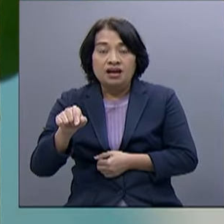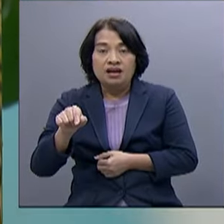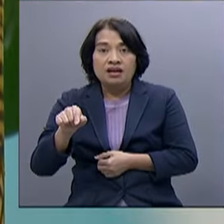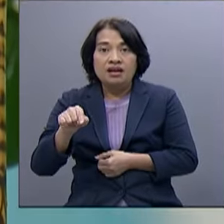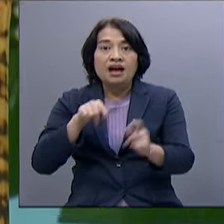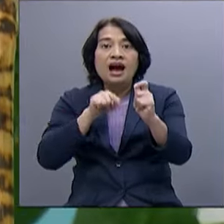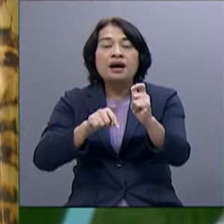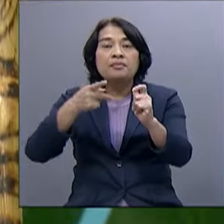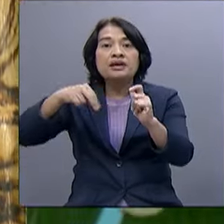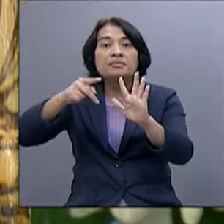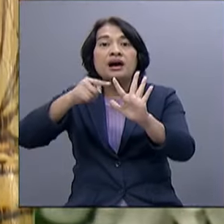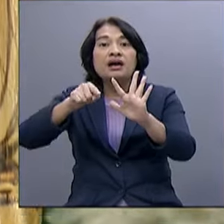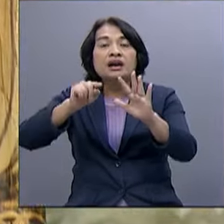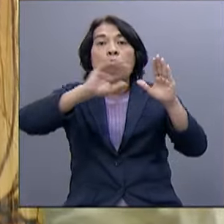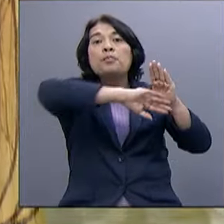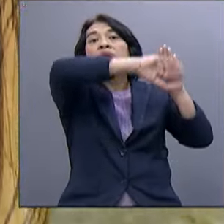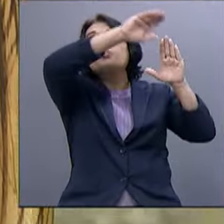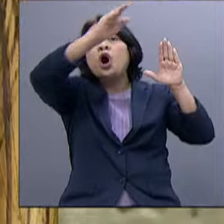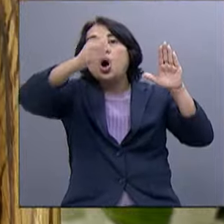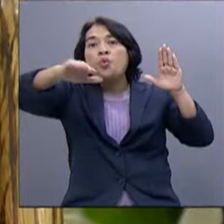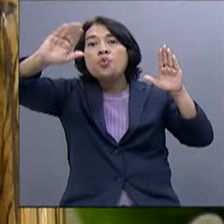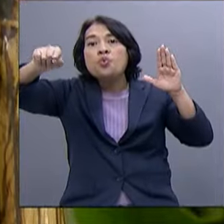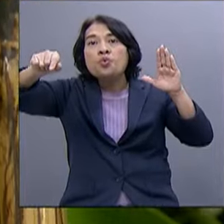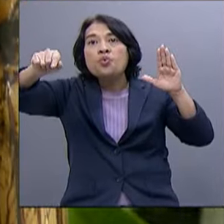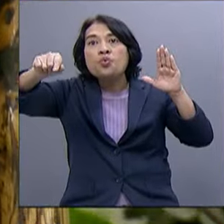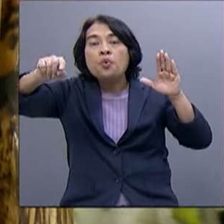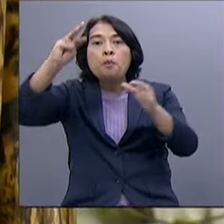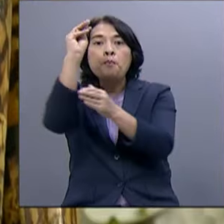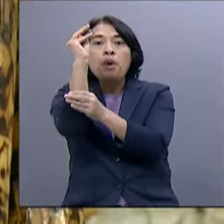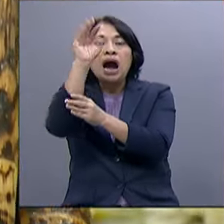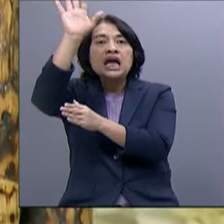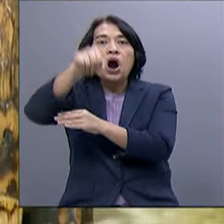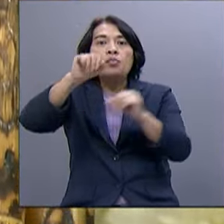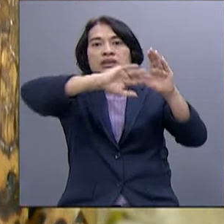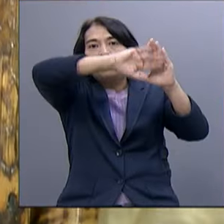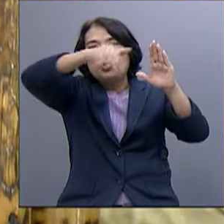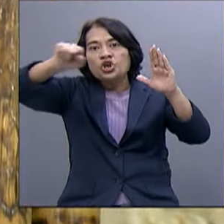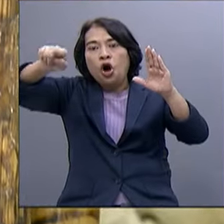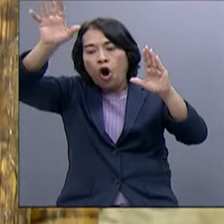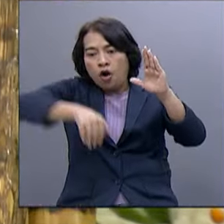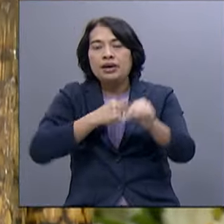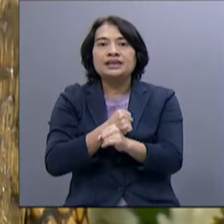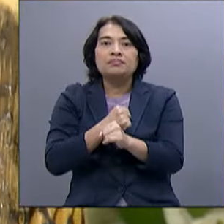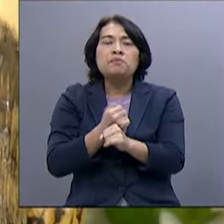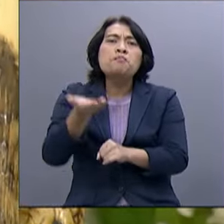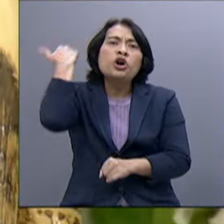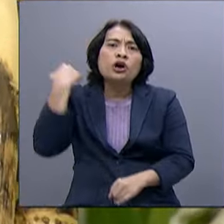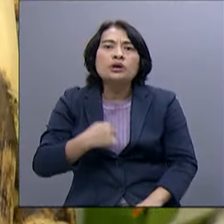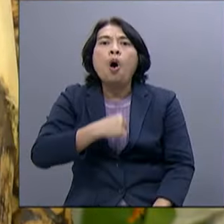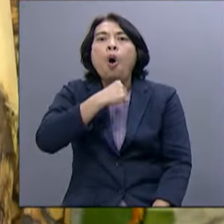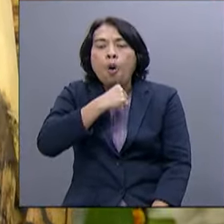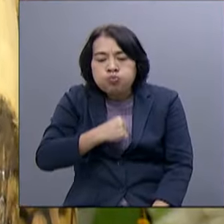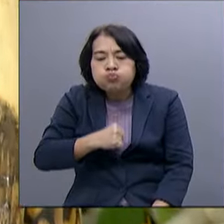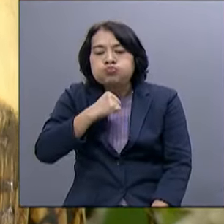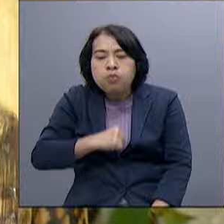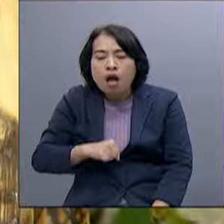านะครับเพราะฉะนั้นไม้ตะพดเนี่ยก็ทำจากไม้ที่ขึ้นไปหาจากบนเขามานะครับเพราะว่าสมัยก่อนเนี่ยผู้สูงอายุนะครับทางเดินจะขึ้น